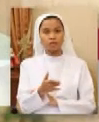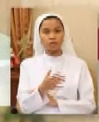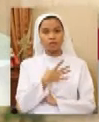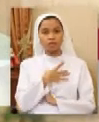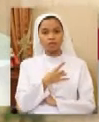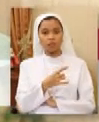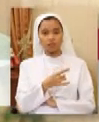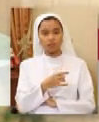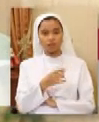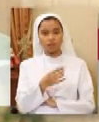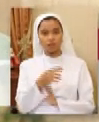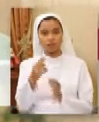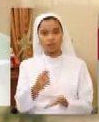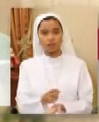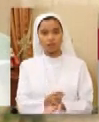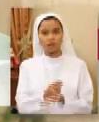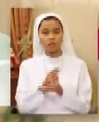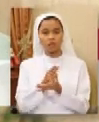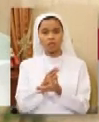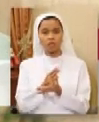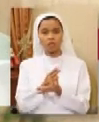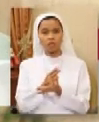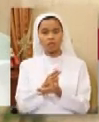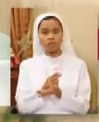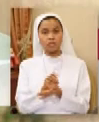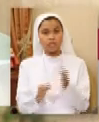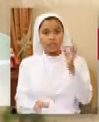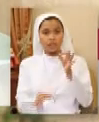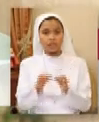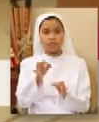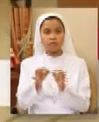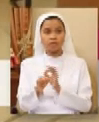kung paano sila makatabang. Opo, paano sa mga tula?